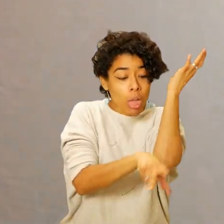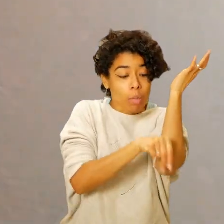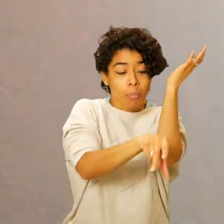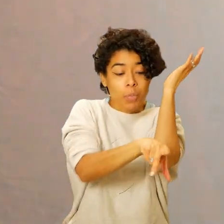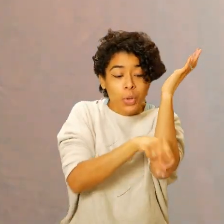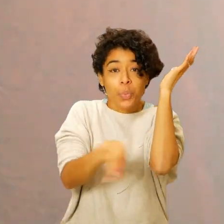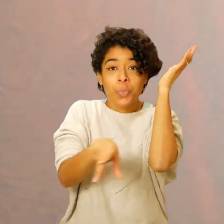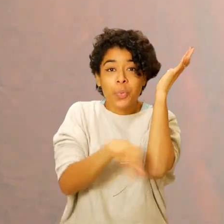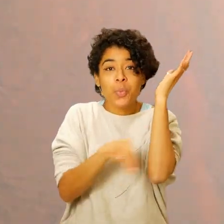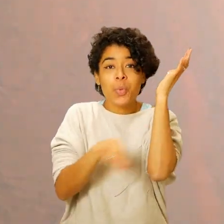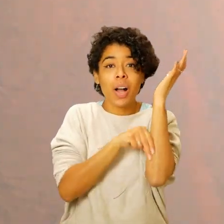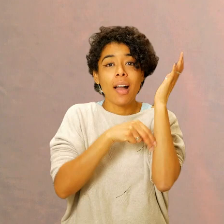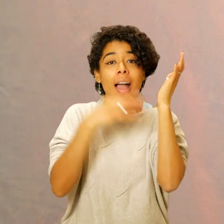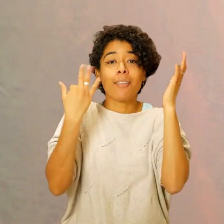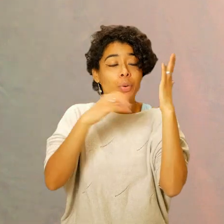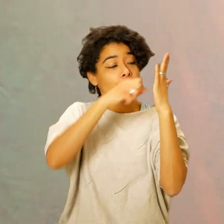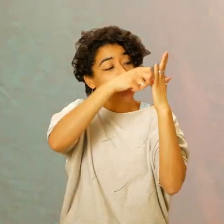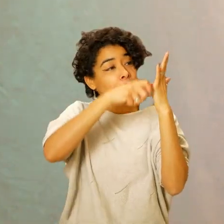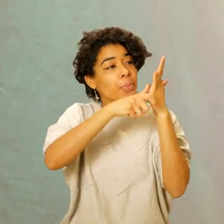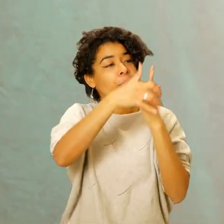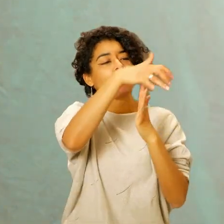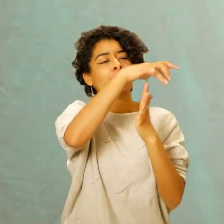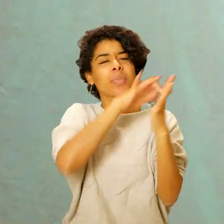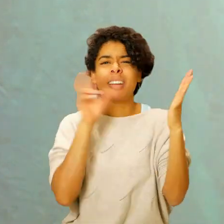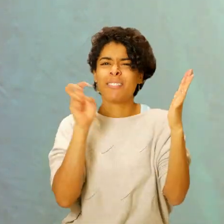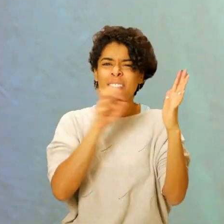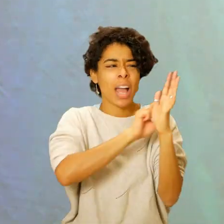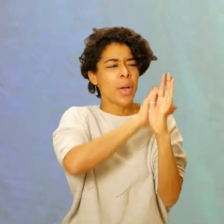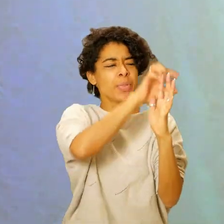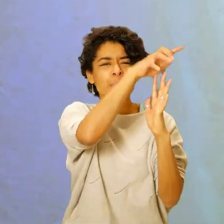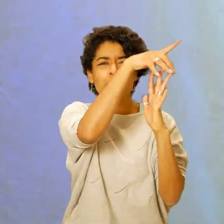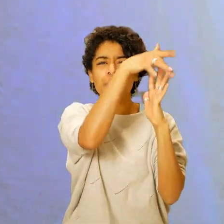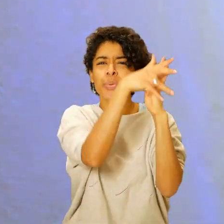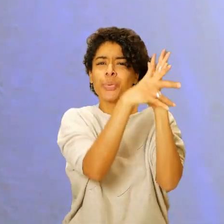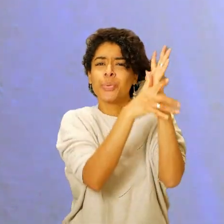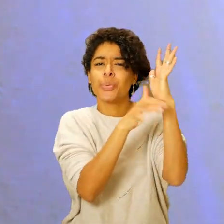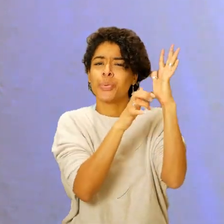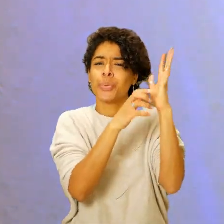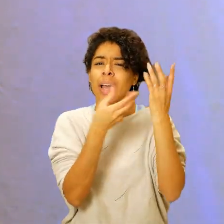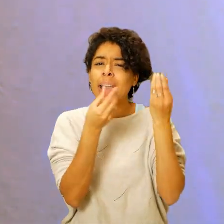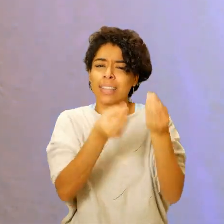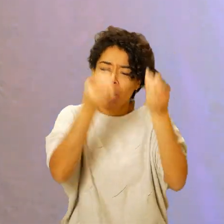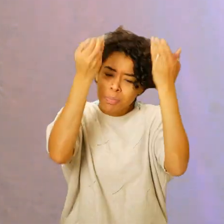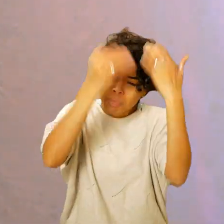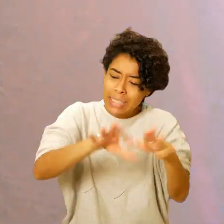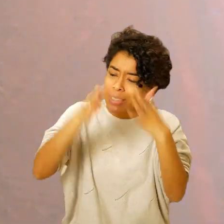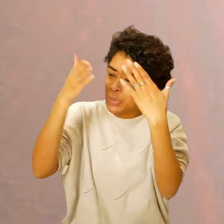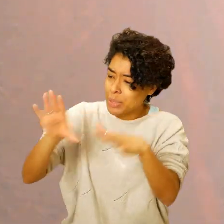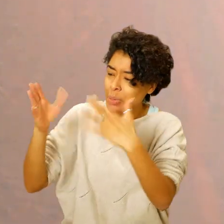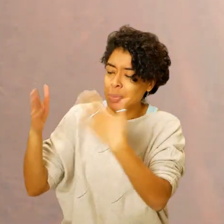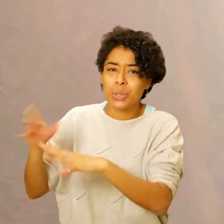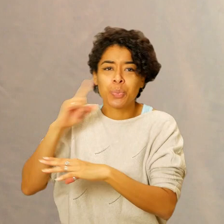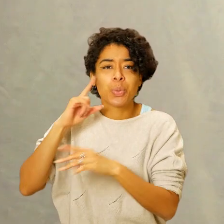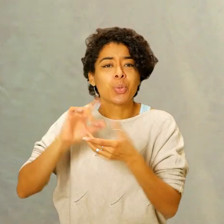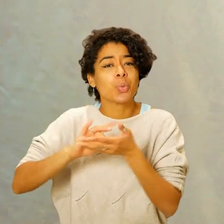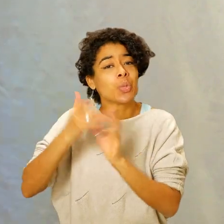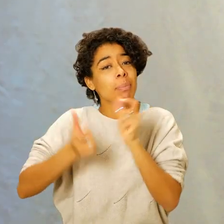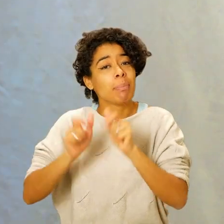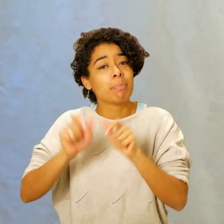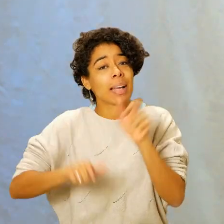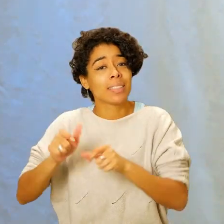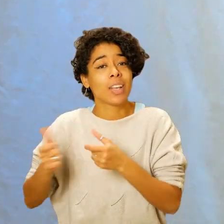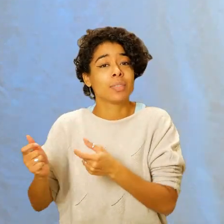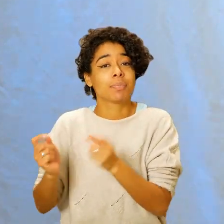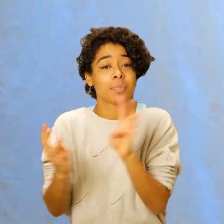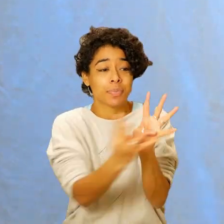puis on porte du fruit, notre feuillage reste toujours vert et on est un sujet de bénédiction pour tous ceux qui nous entourent. Qu'est-ce qui fait